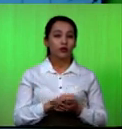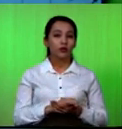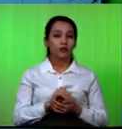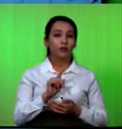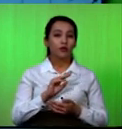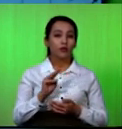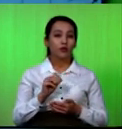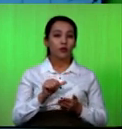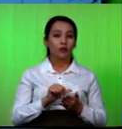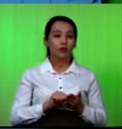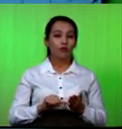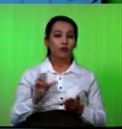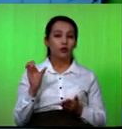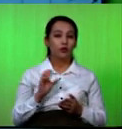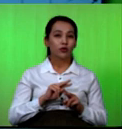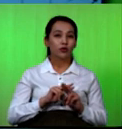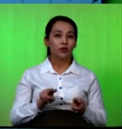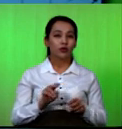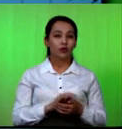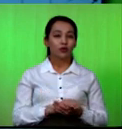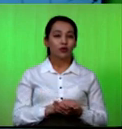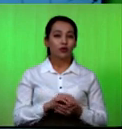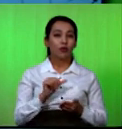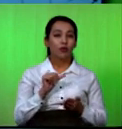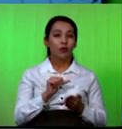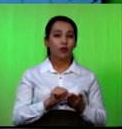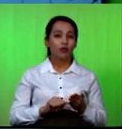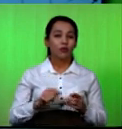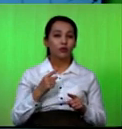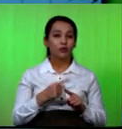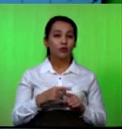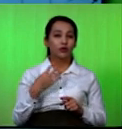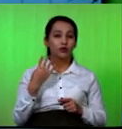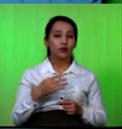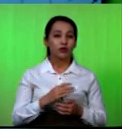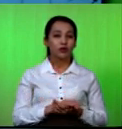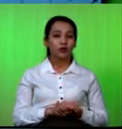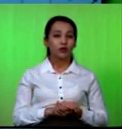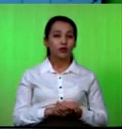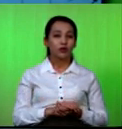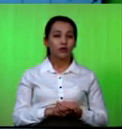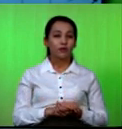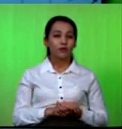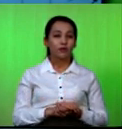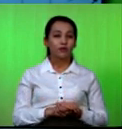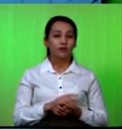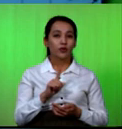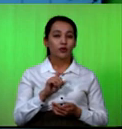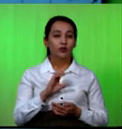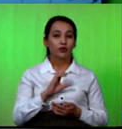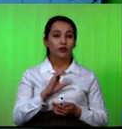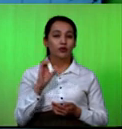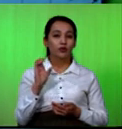minutimiz 60 sekundga teng. 60 sekundga 40 sekundni qo'shsak, natija 100